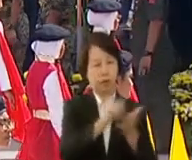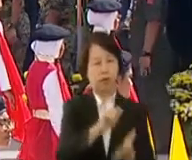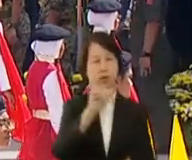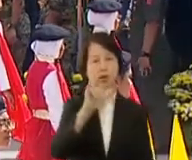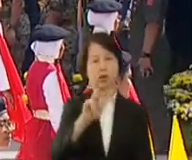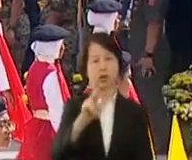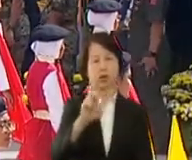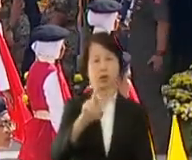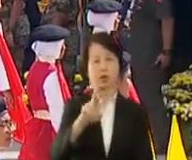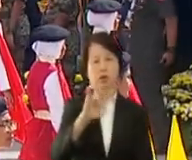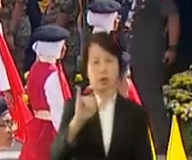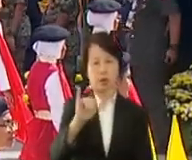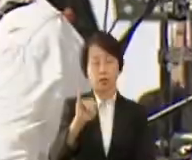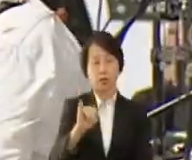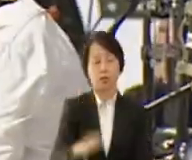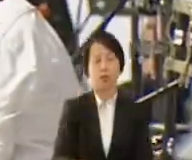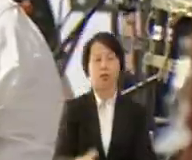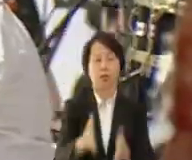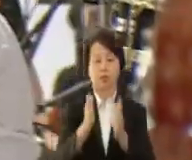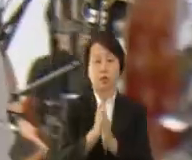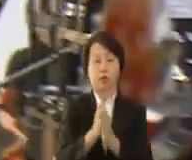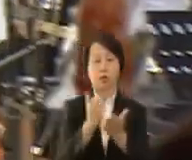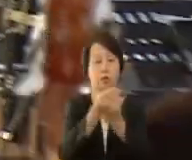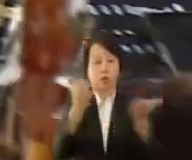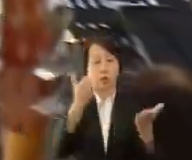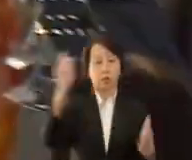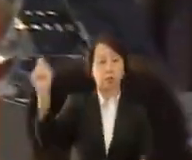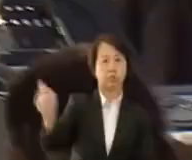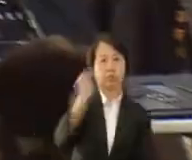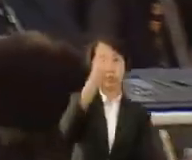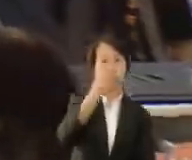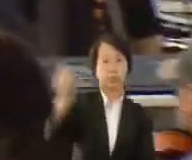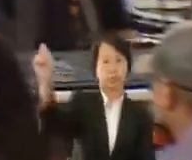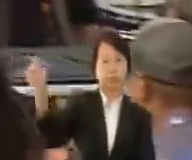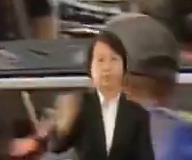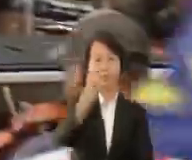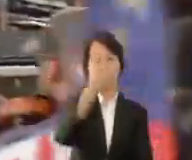Yuri Idris. Mohon hadirin kibarkan jalur gemilang.